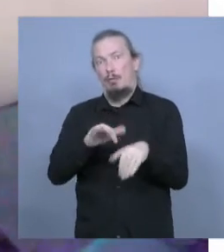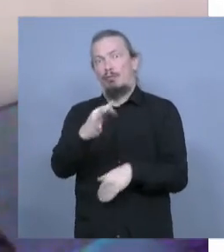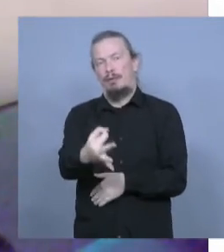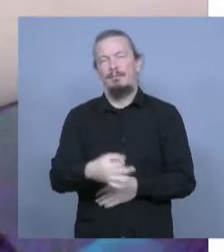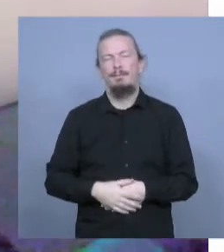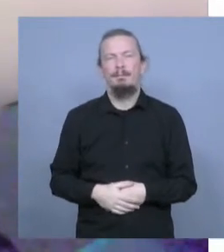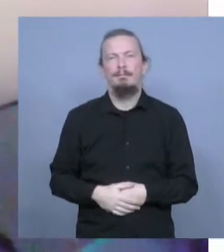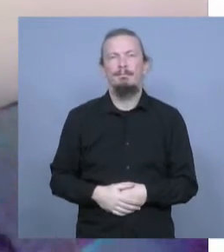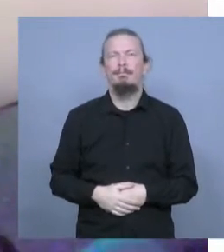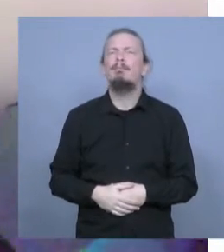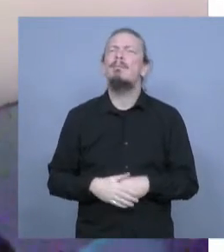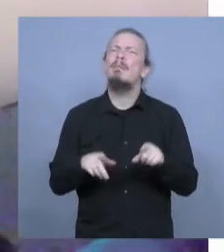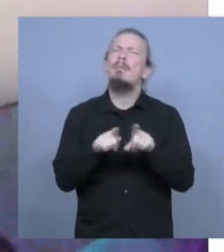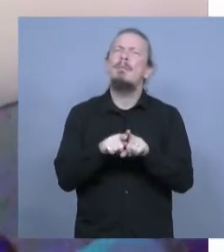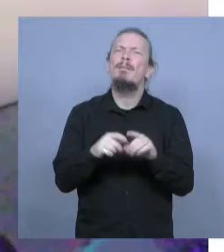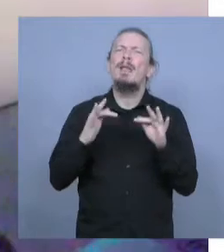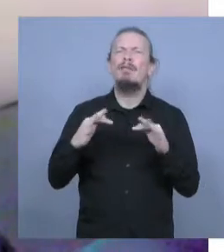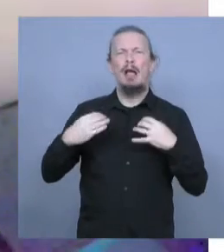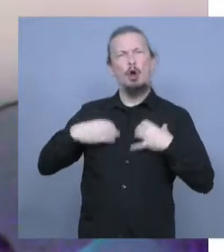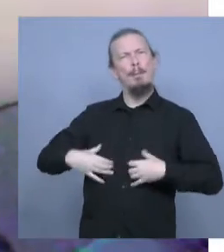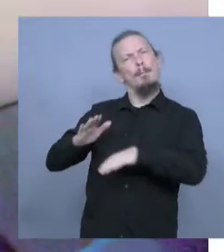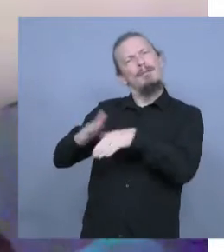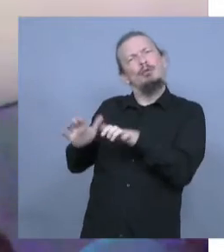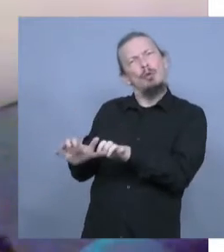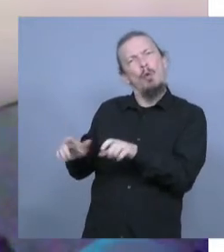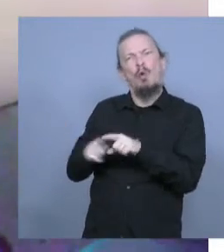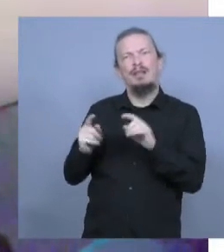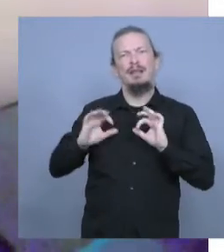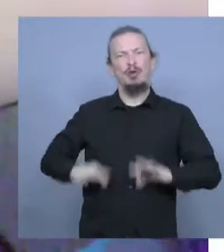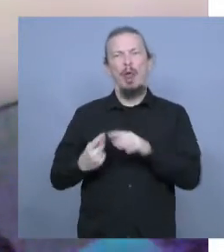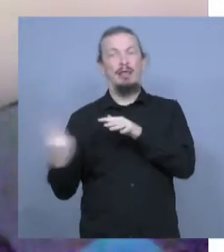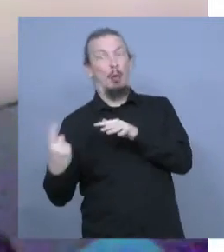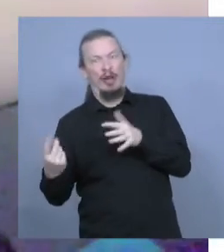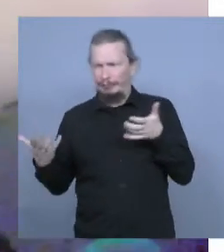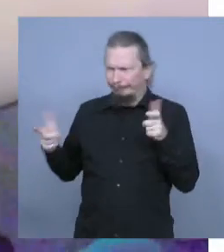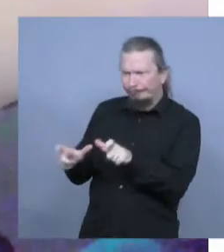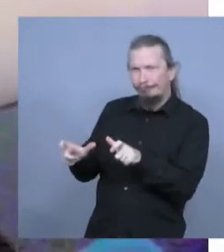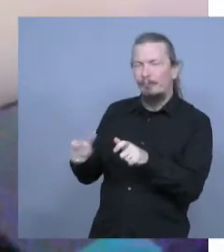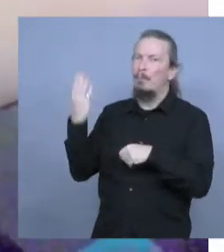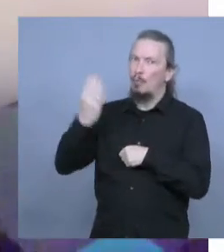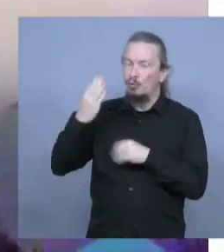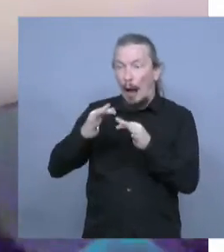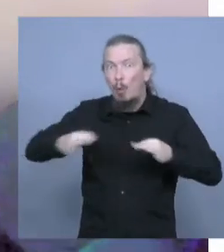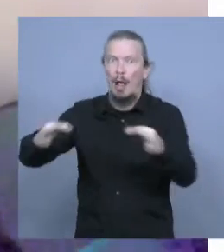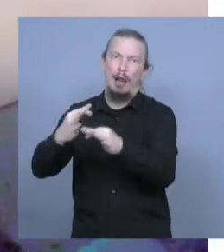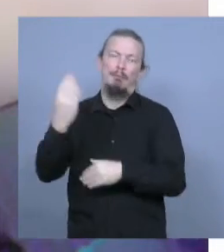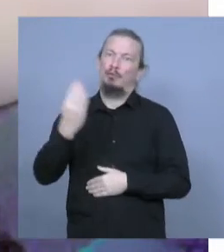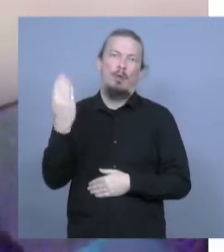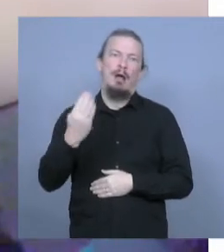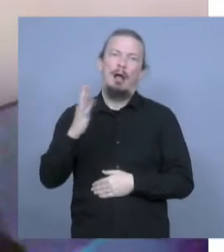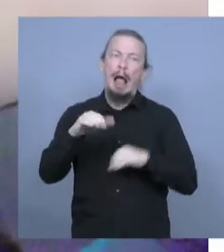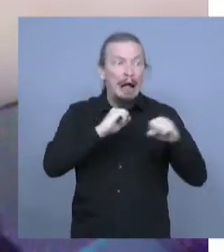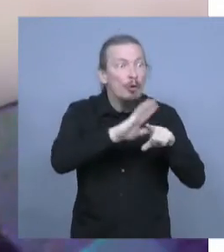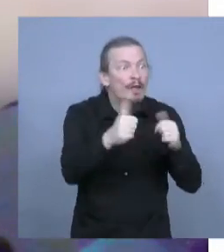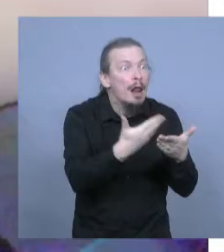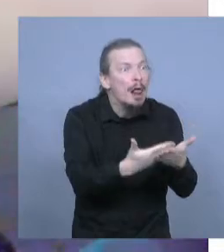De la même manière, l'action en lien avec les clubs de prévention et sur le décrochage scolaire répond à de véritables besoins locaux. Nous saluons donc l'ensemble de ces actions